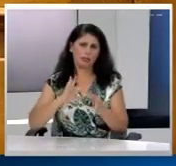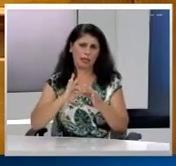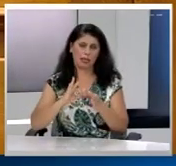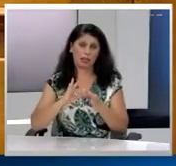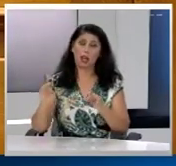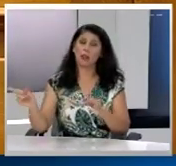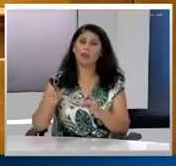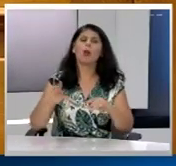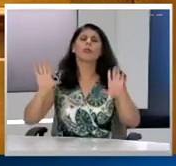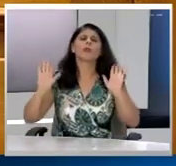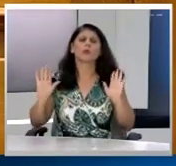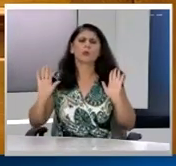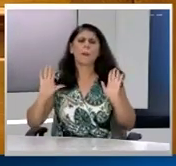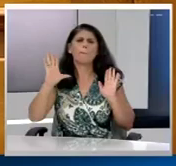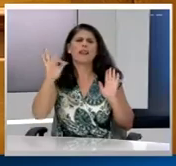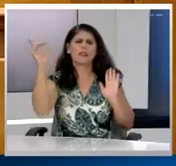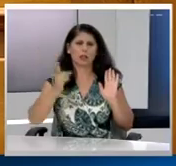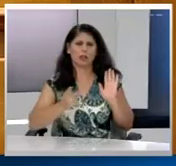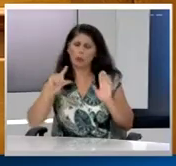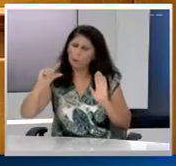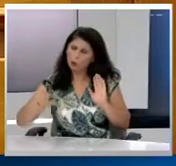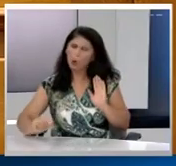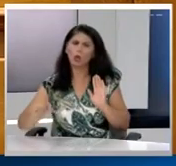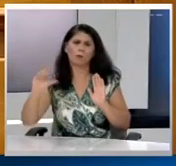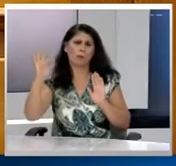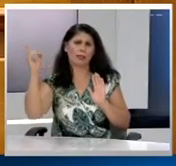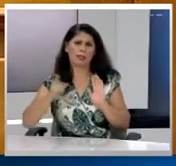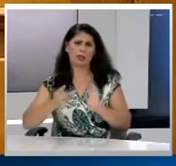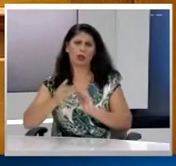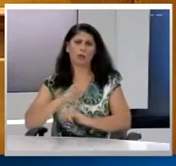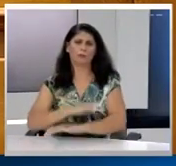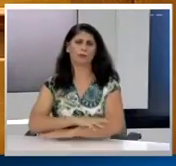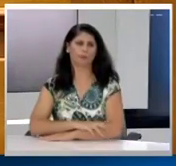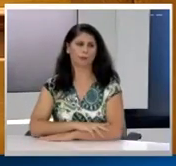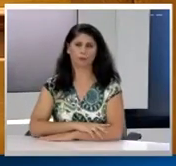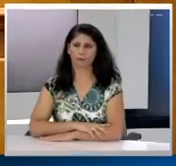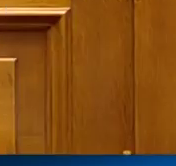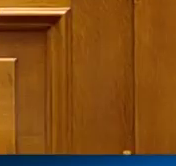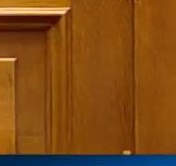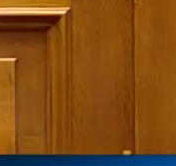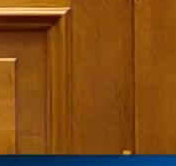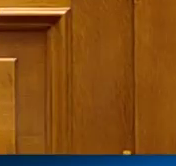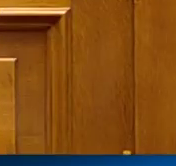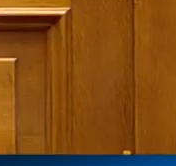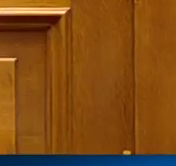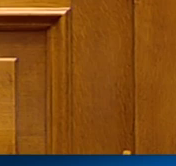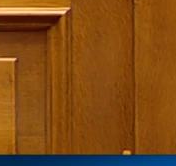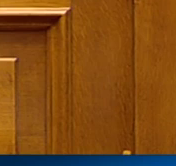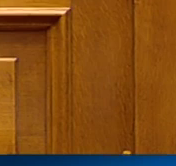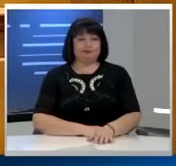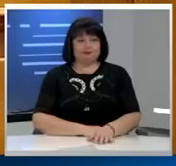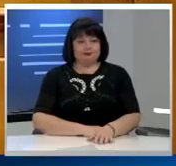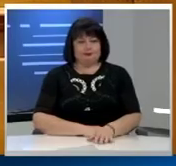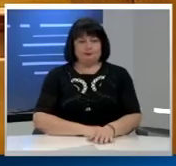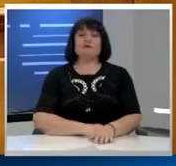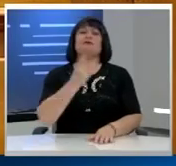οι οποίοι δεν ήταν καν οι μισοί, ήταν πολύ λιγότερους από τους μισούς. Ένα χαρακτηριστικό παράδειγμα. Στο γραφείο